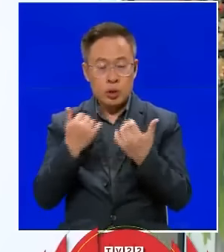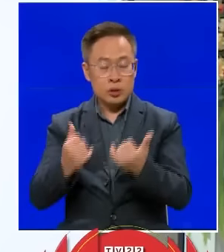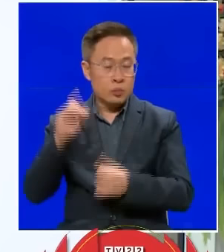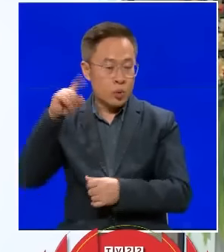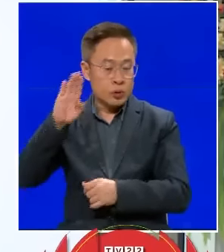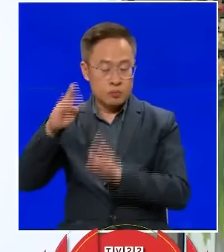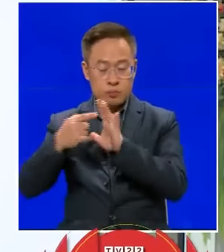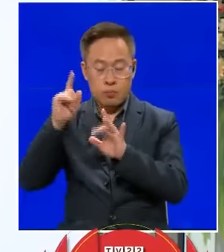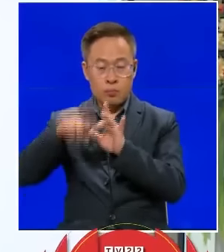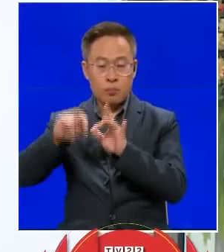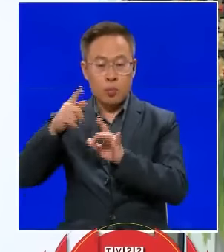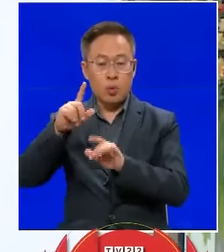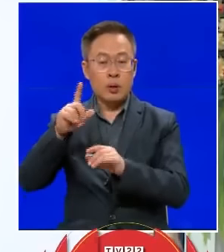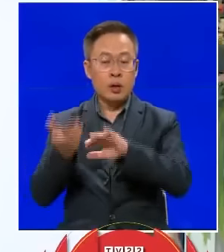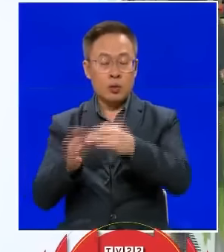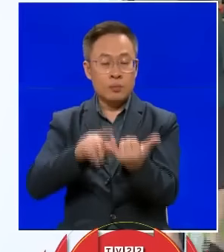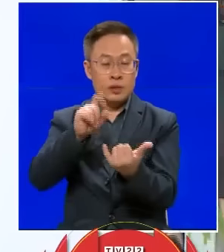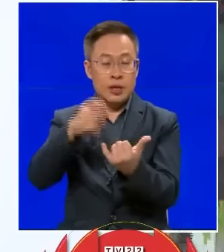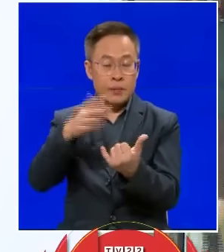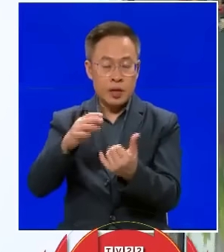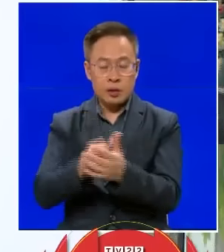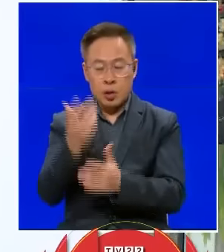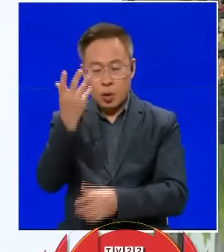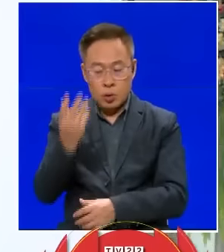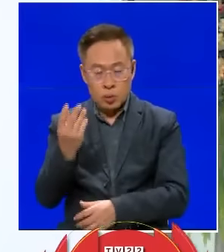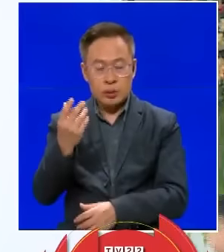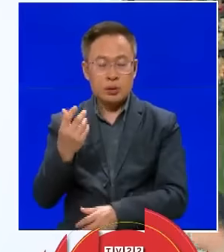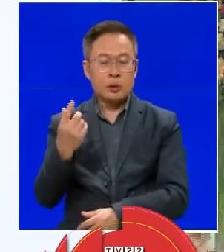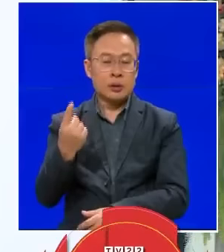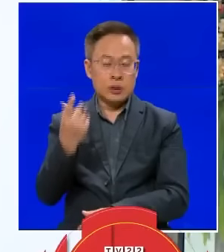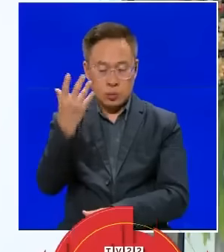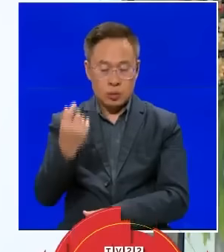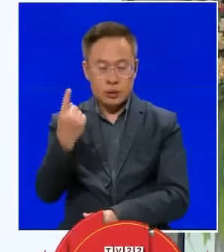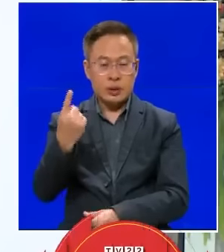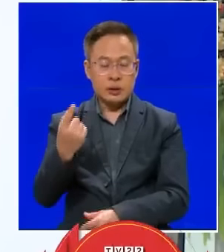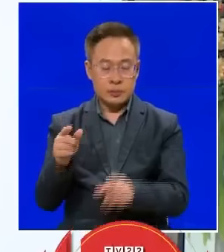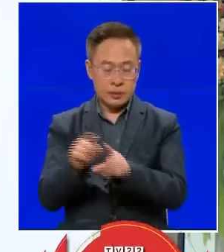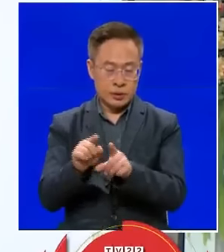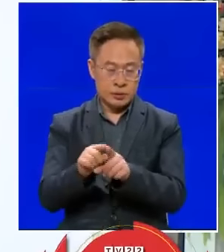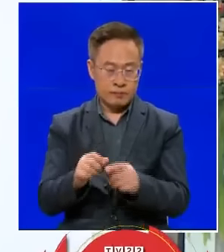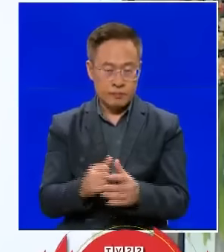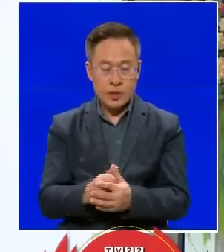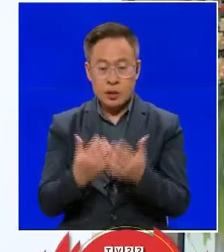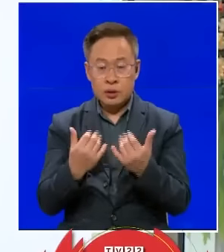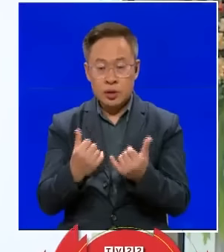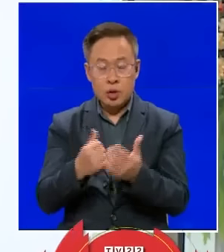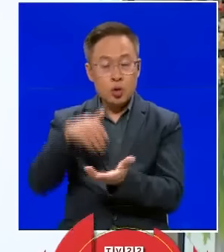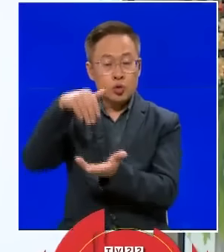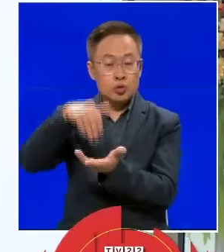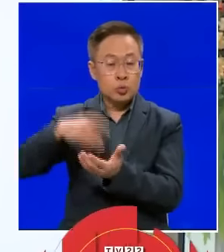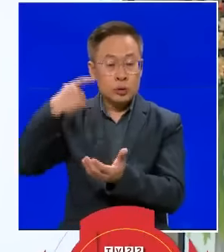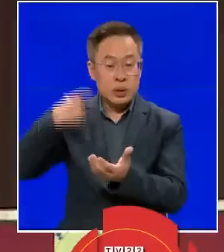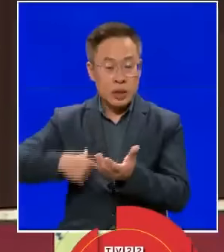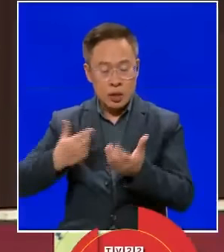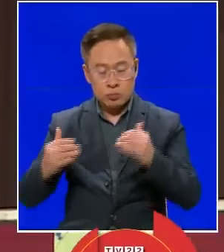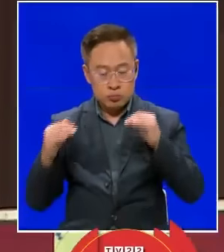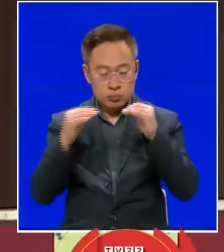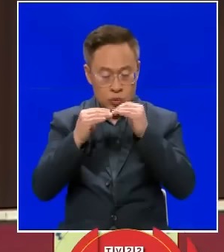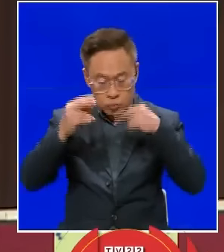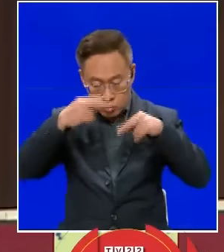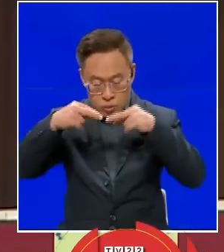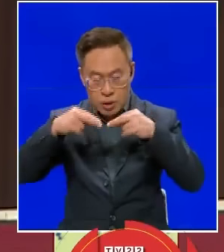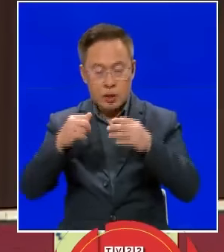ชีวิตแล้วงถูกคุมตัวในมาตรา 112อยู่ที่โรงพยาบาลราชทัณฑ์ก็ที่เอ่อทางทางศูนย์เองเขาก็ทราบว่าเกิดจากภาวะหัว